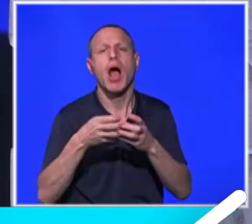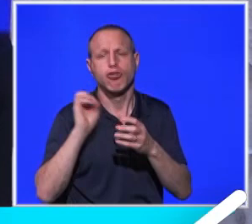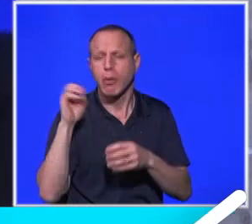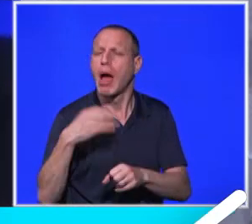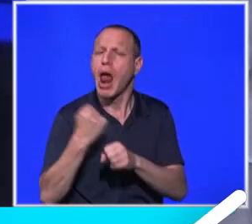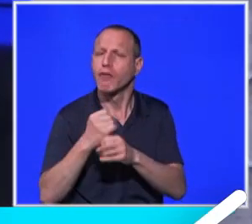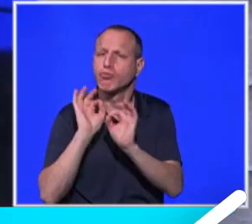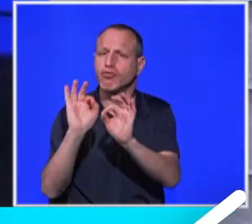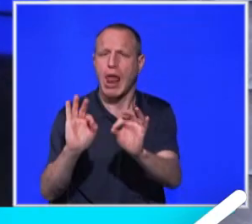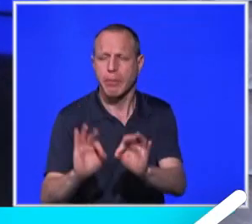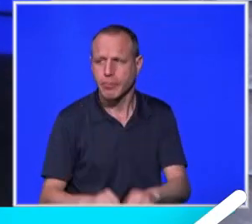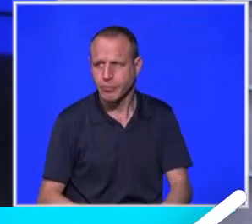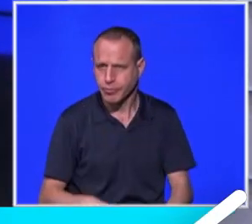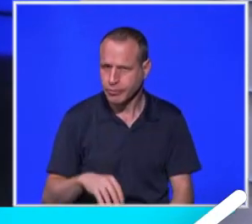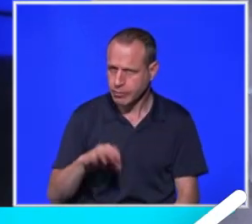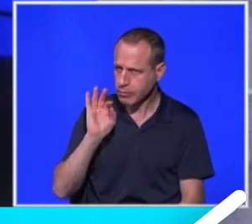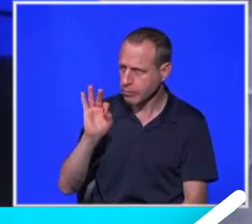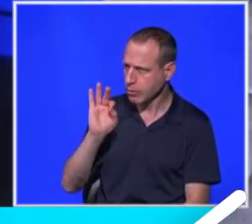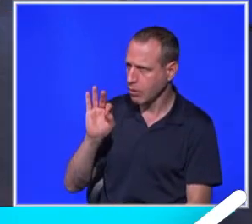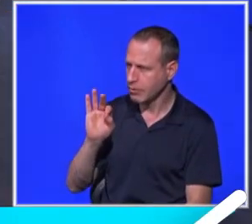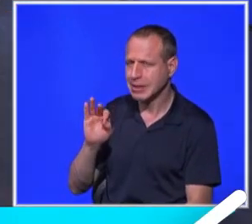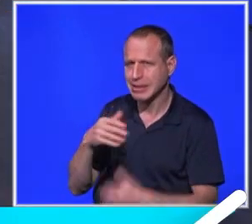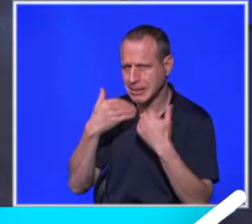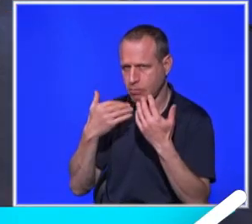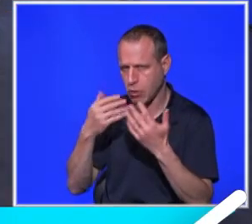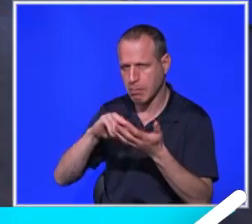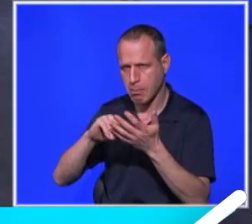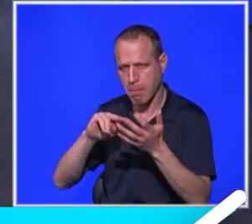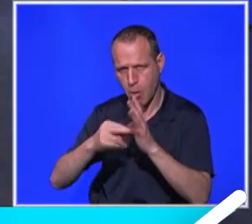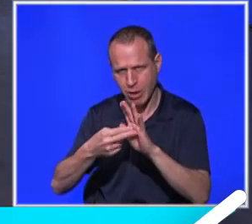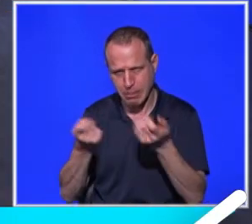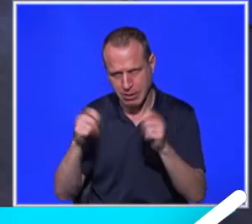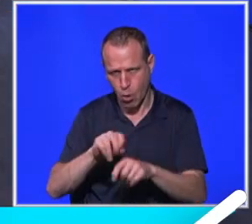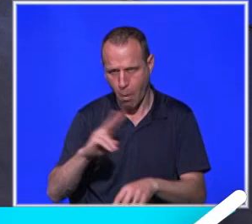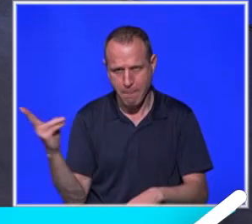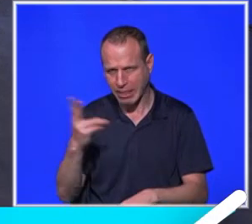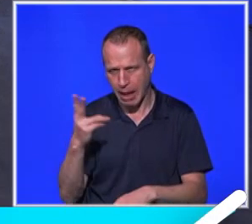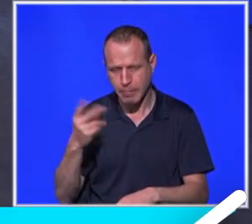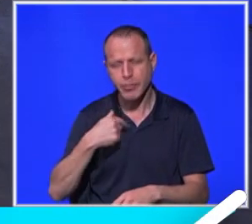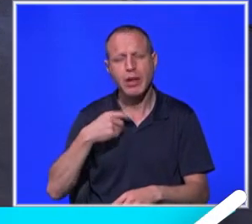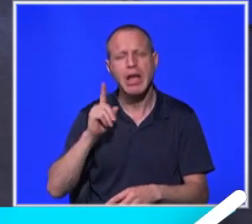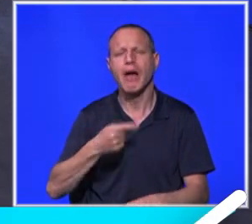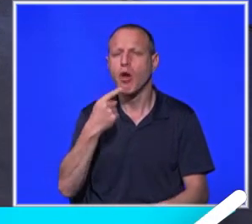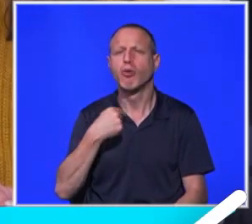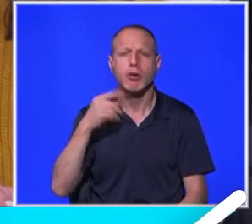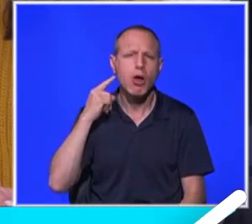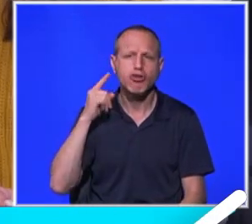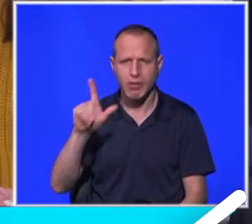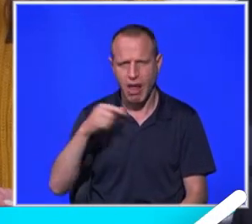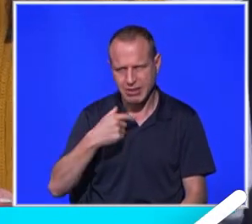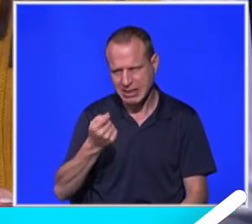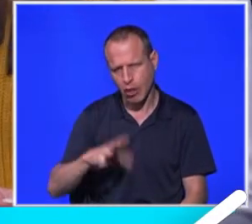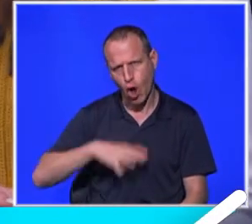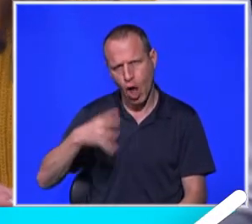לעבוד למענכם. Okay. ירון, טוב, טל ציפי, את הסיפורים הפוליטיים תסגרו ביניכם, אבל אני חייב לומר שכשאני מקשיב לך, אני קצת